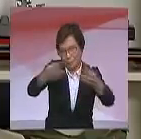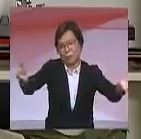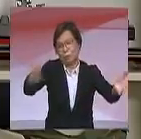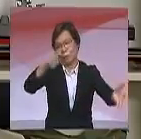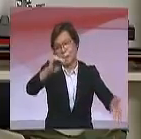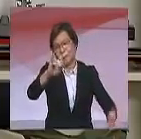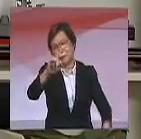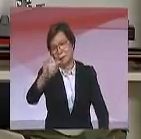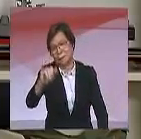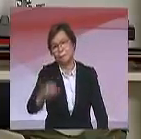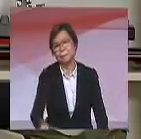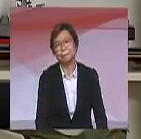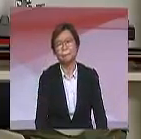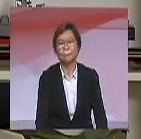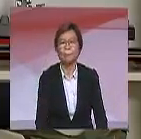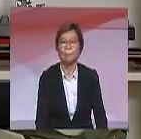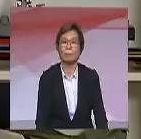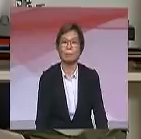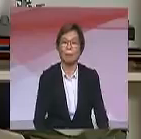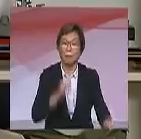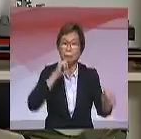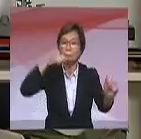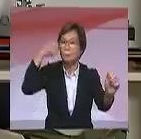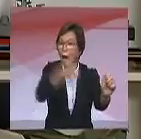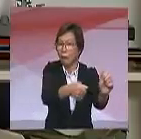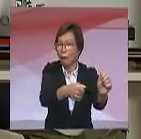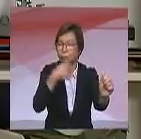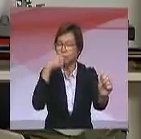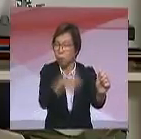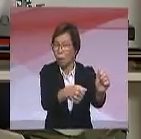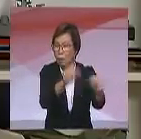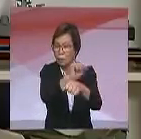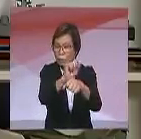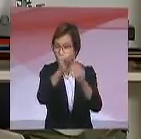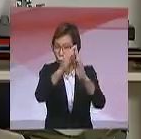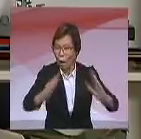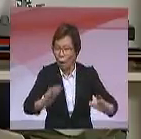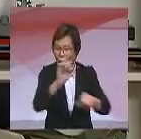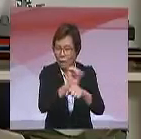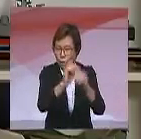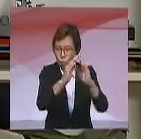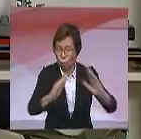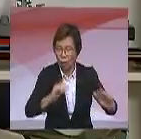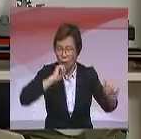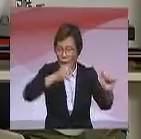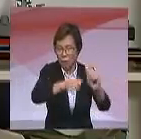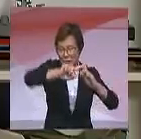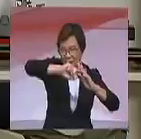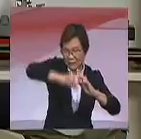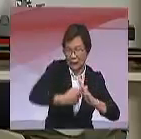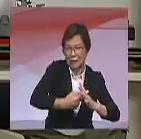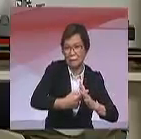terdekat. Dan arahan ini, bekerja daripada rumah ini akan berkuat